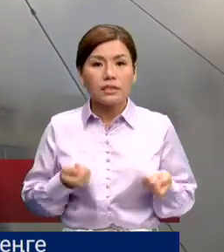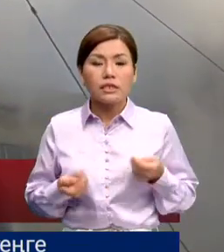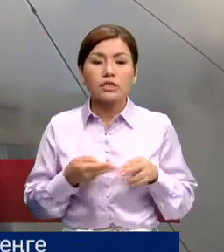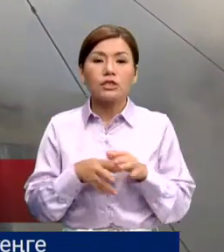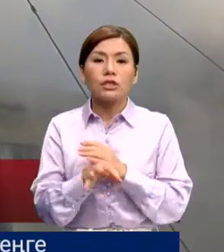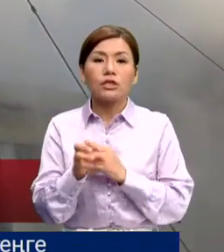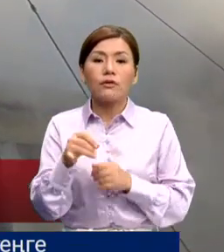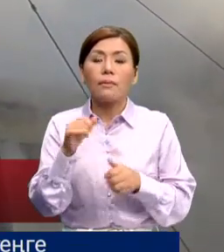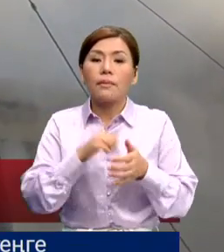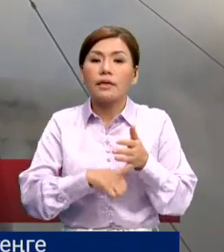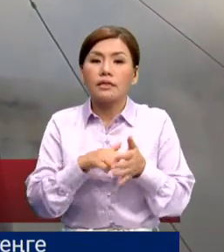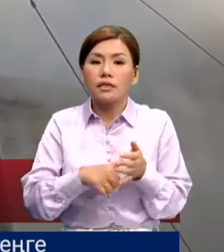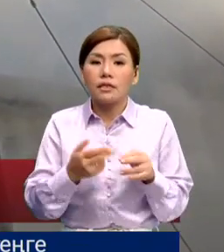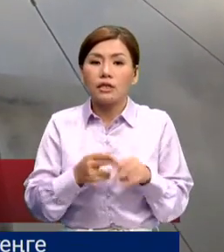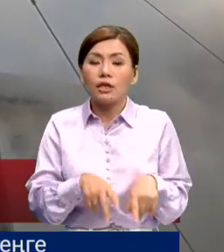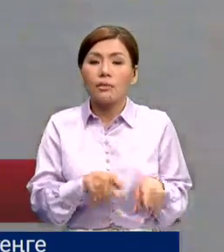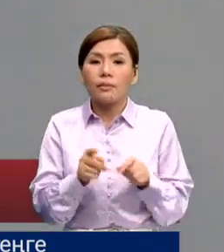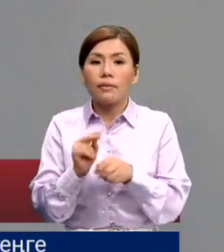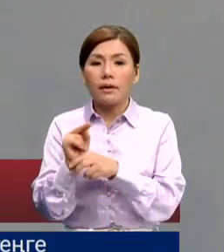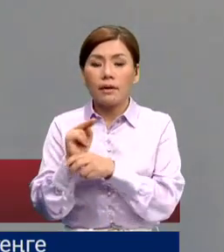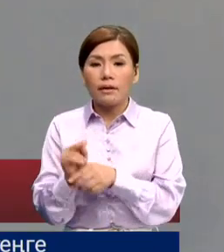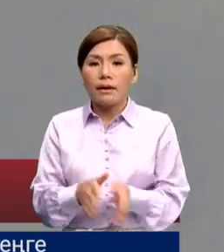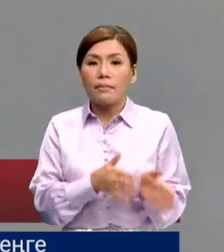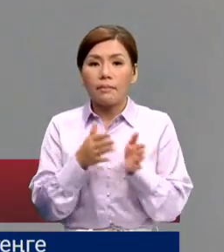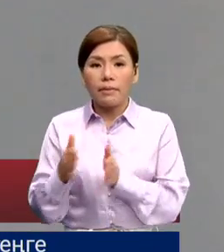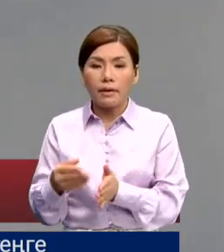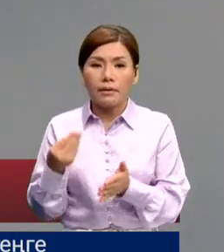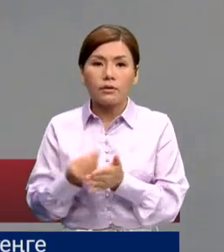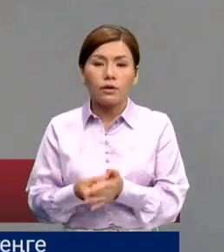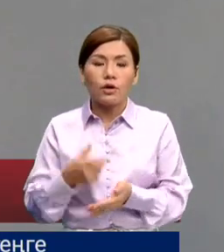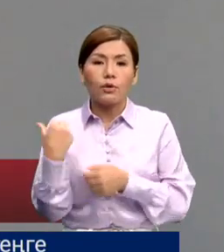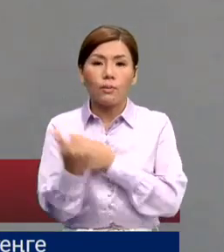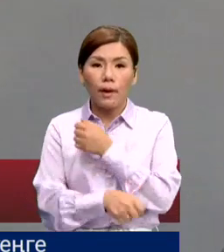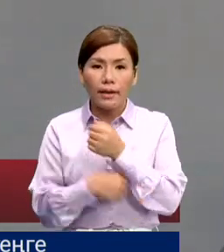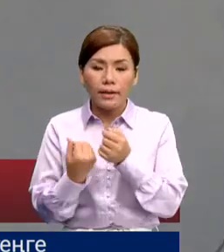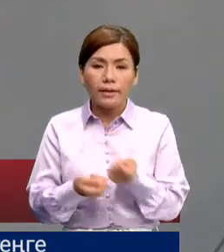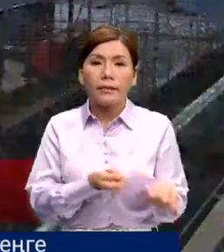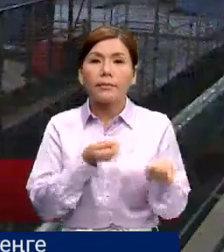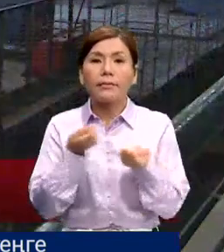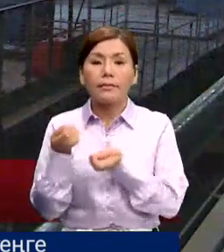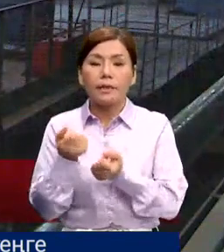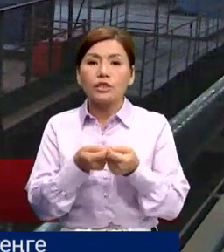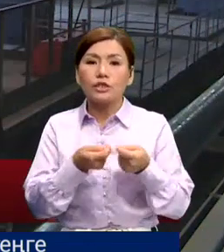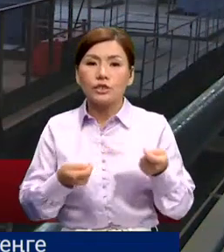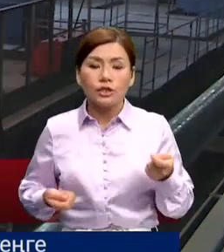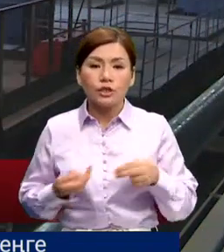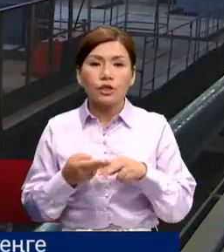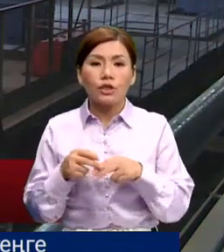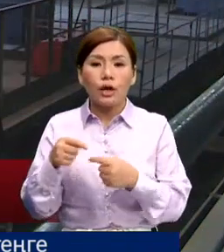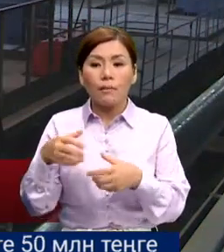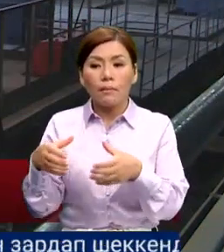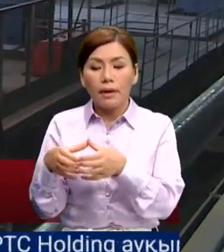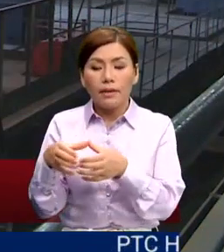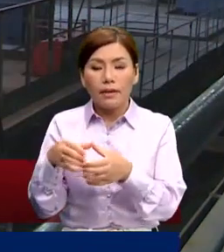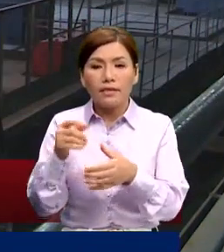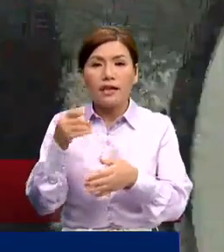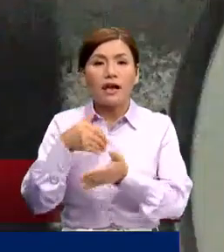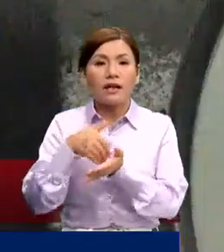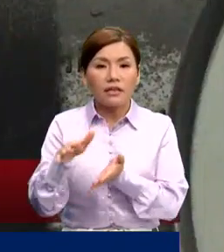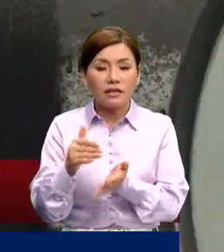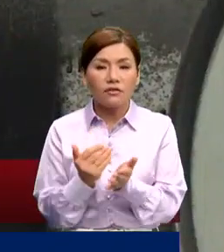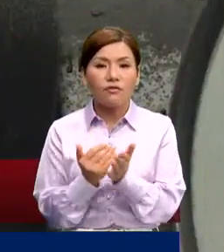энергетики. Причины, по которым переносились ремонты, это подорожание материала, задержка их поставок, а также то, что подрядчики отказывались выполнять работы за